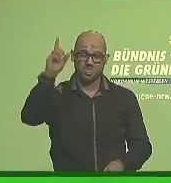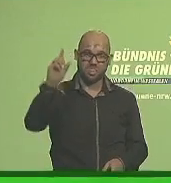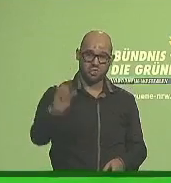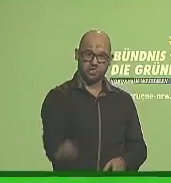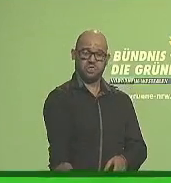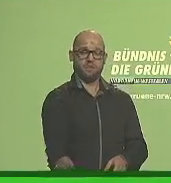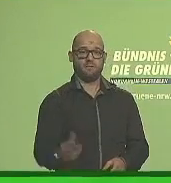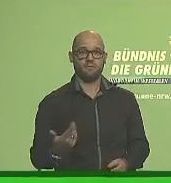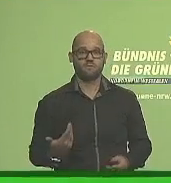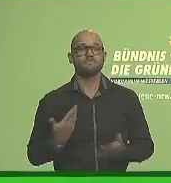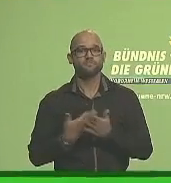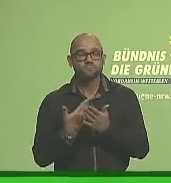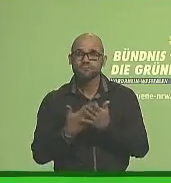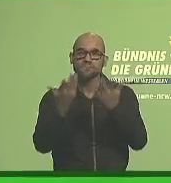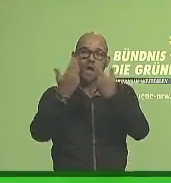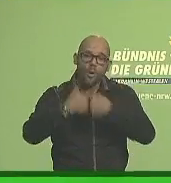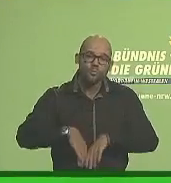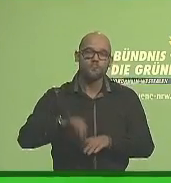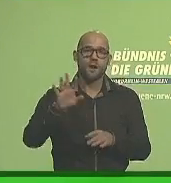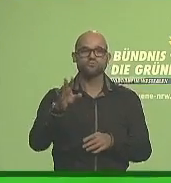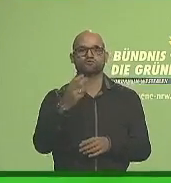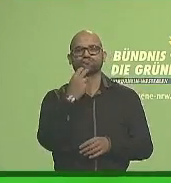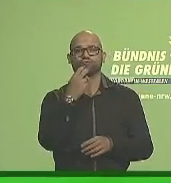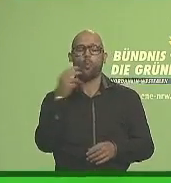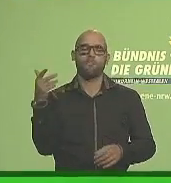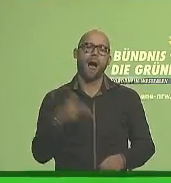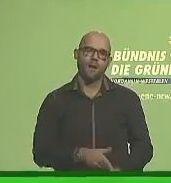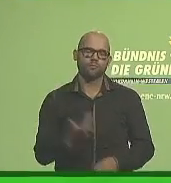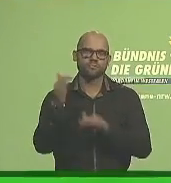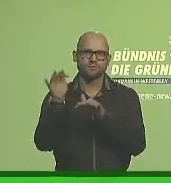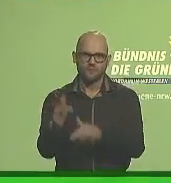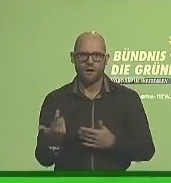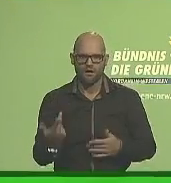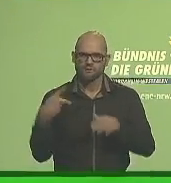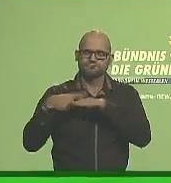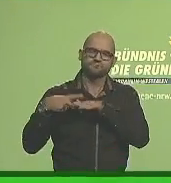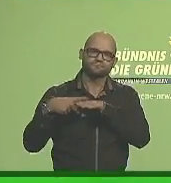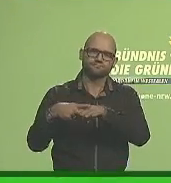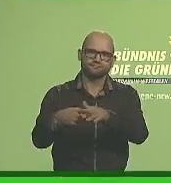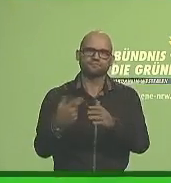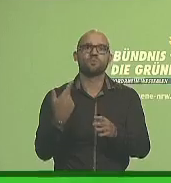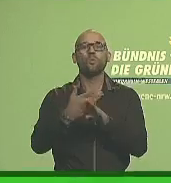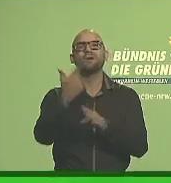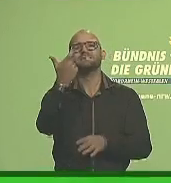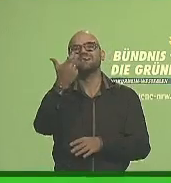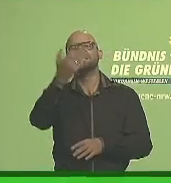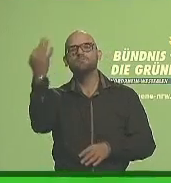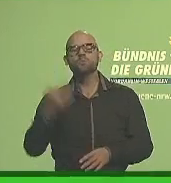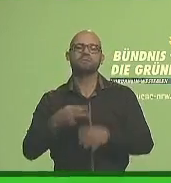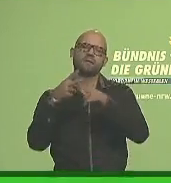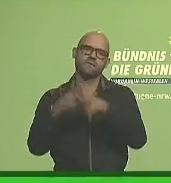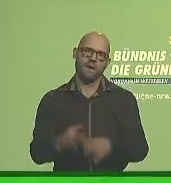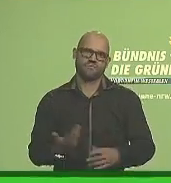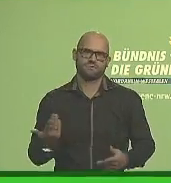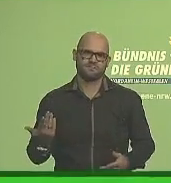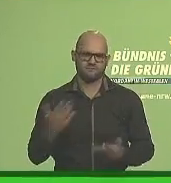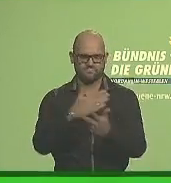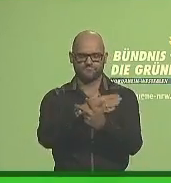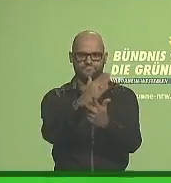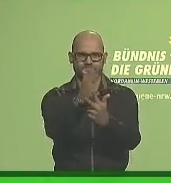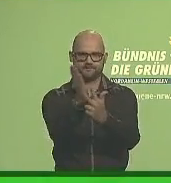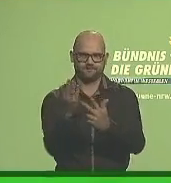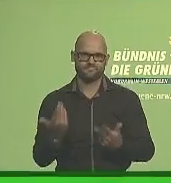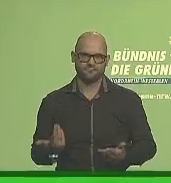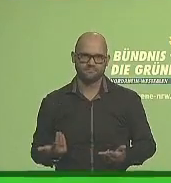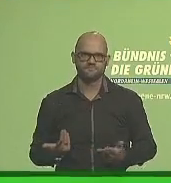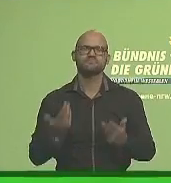Stromsperren, Stromarmut, Energiearmut für sie ein Problem ist. Und wir haben ungefähr 20% Rentnerinnen und Rentner. Und wir ziehen daraus die Konsequenz, dass